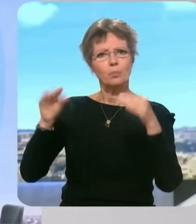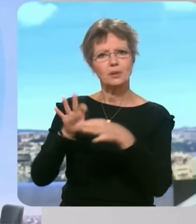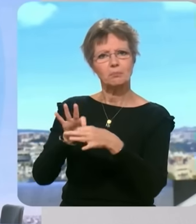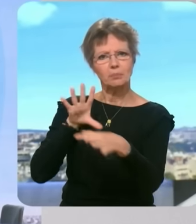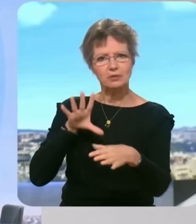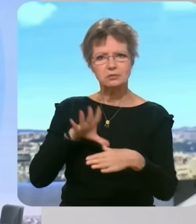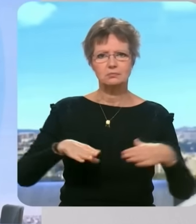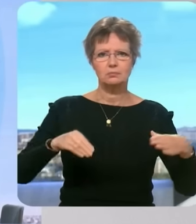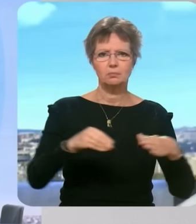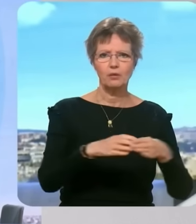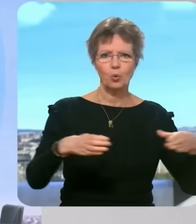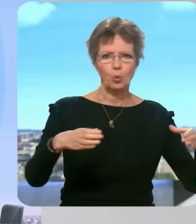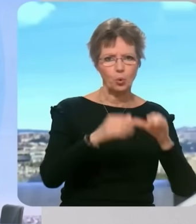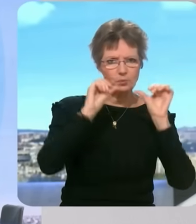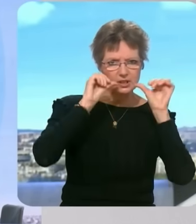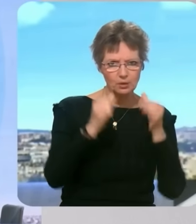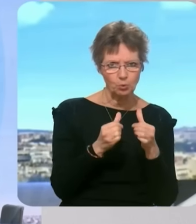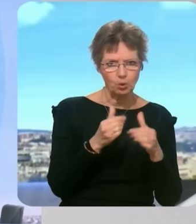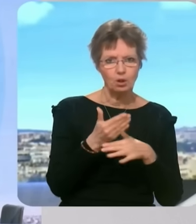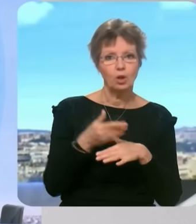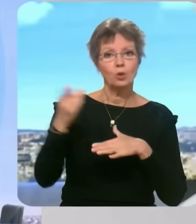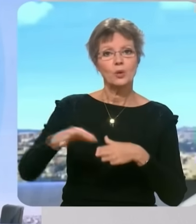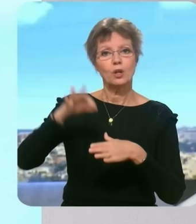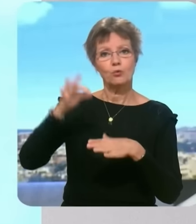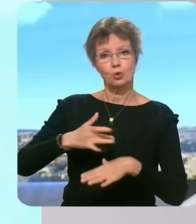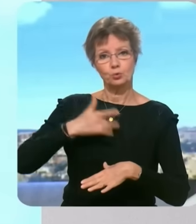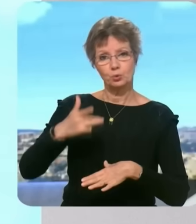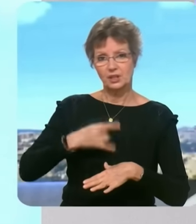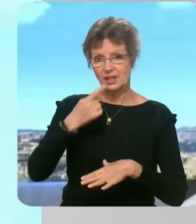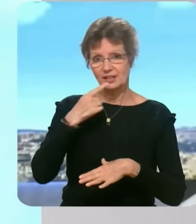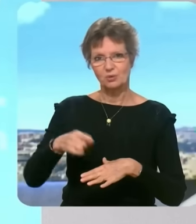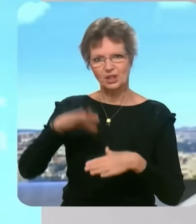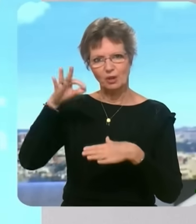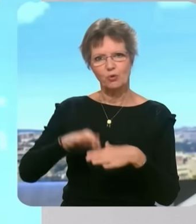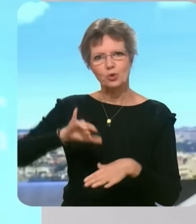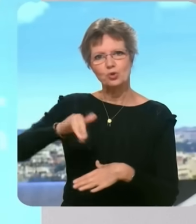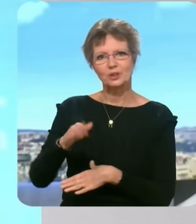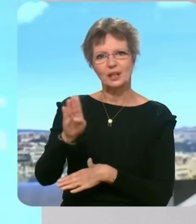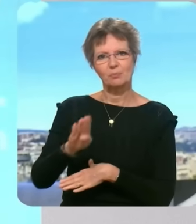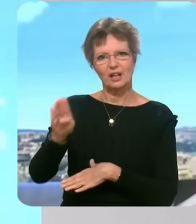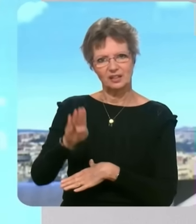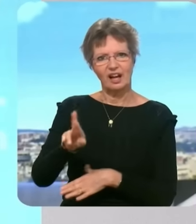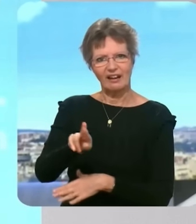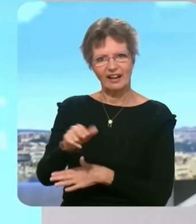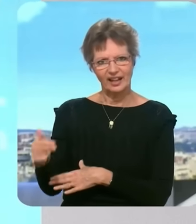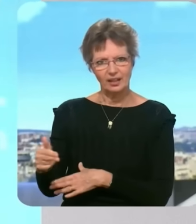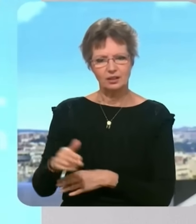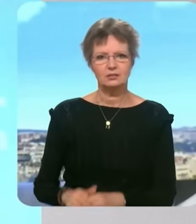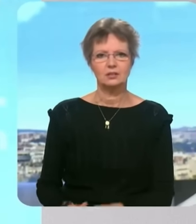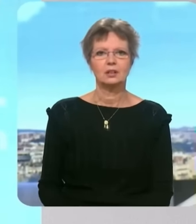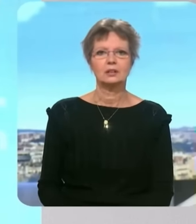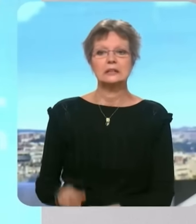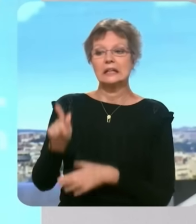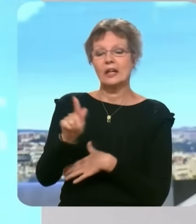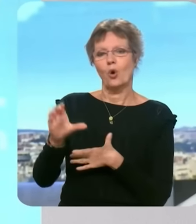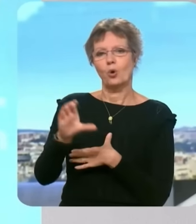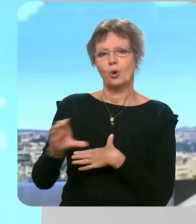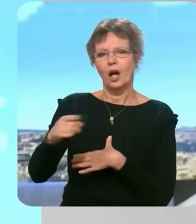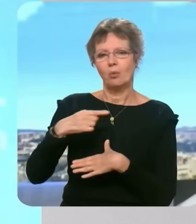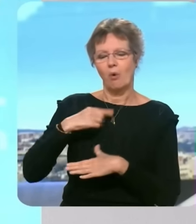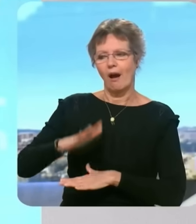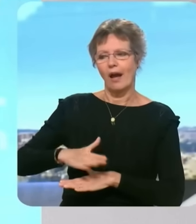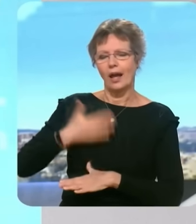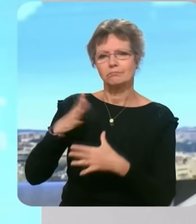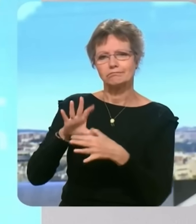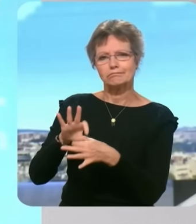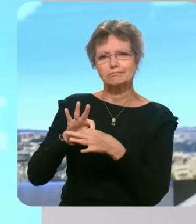dernière présidentielle. Quand il dit « je vais voter utile », c'est qu'il va voter Jordan Bardella. Oui, Gilbert a toujours eu, j'ai une affection particulière pour lui, parce que j'ai siégé pendant quelques années avec lui au